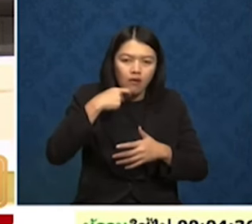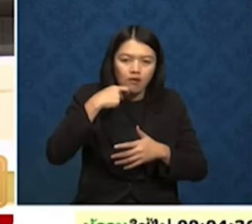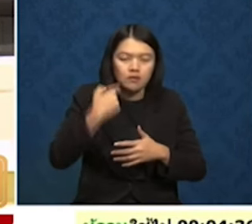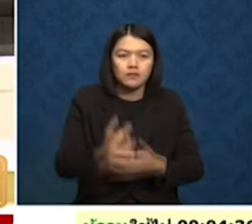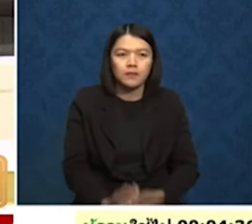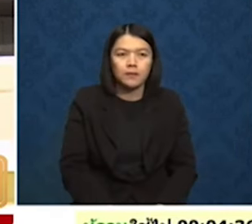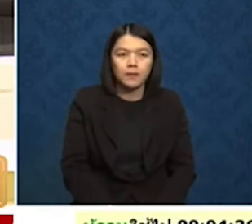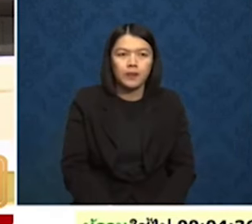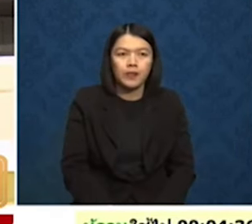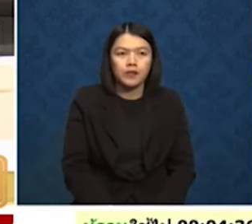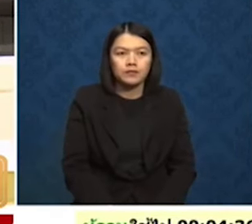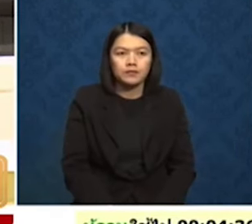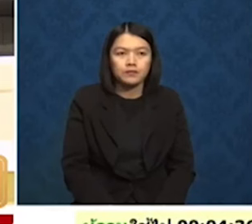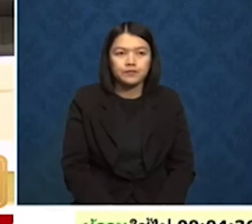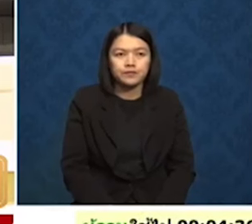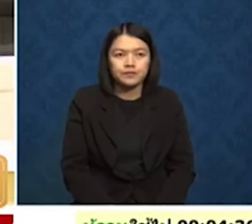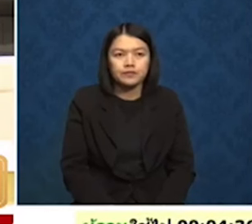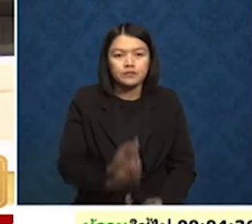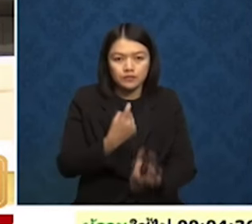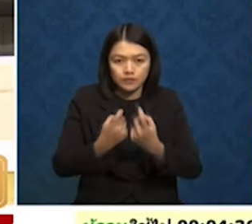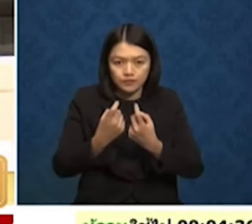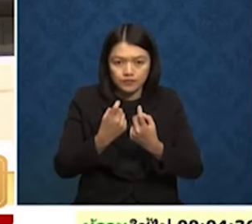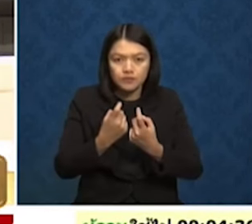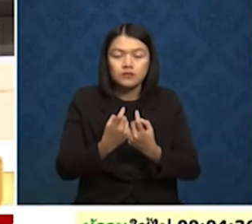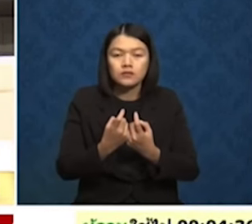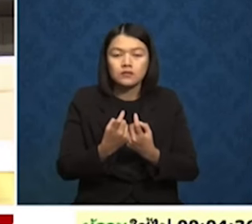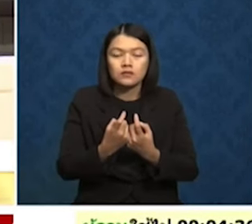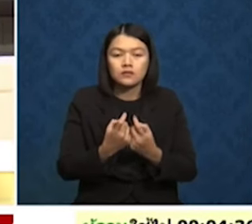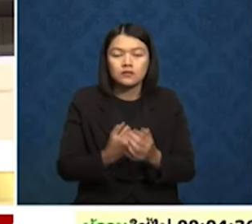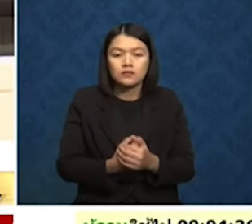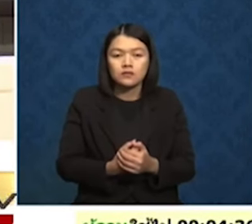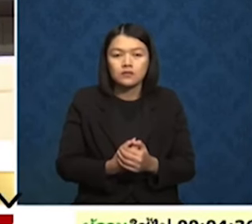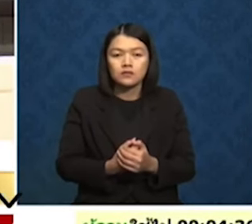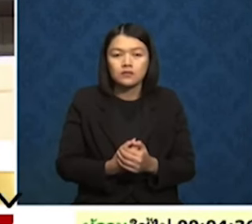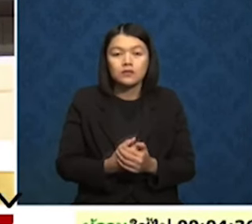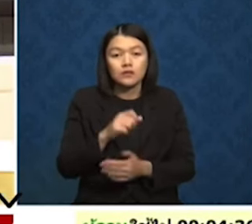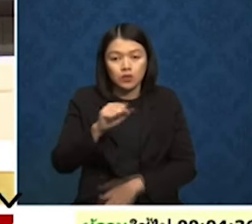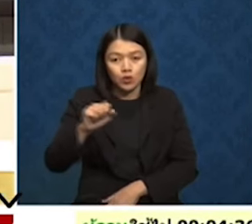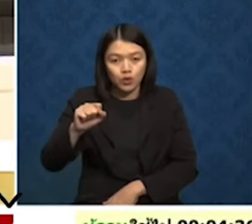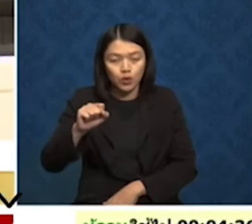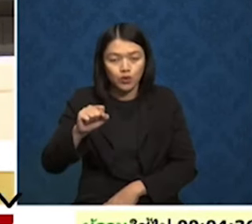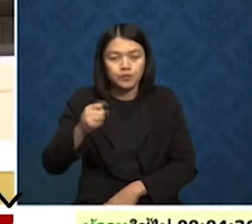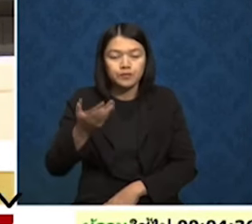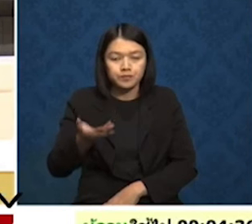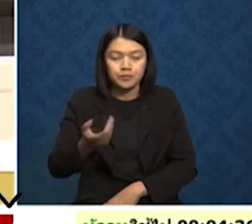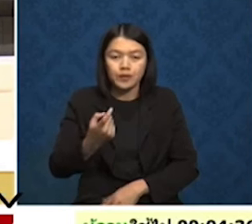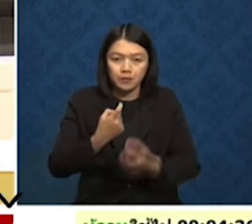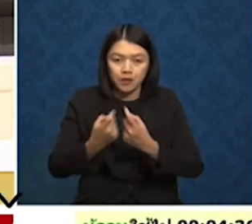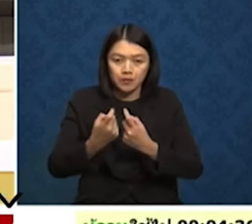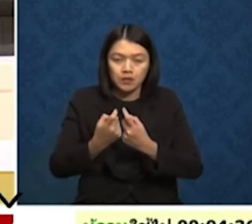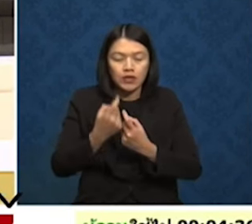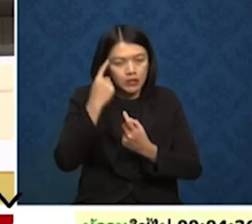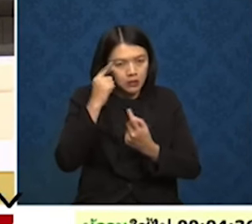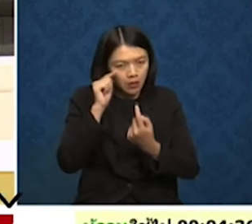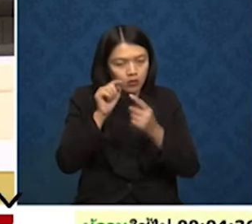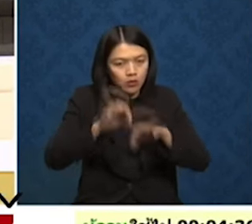ในกต ofท่านสาๆ ที่ได้แงเห็น